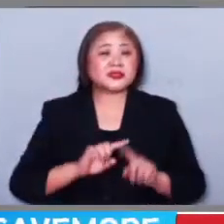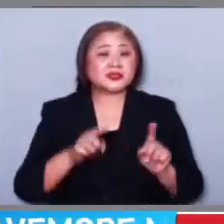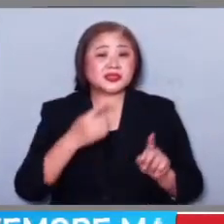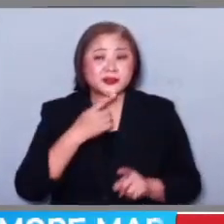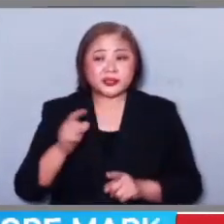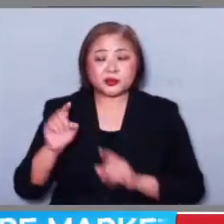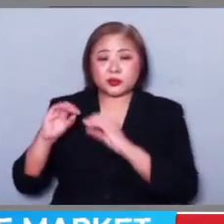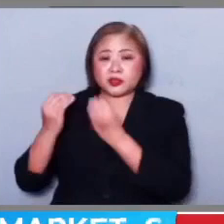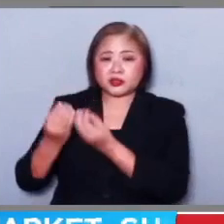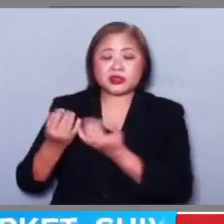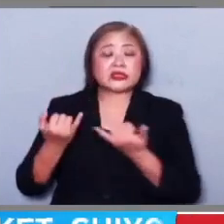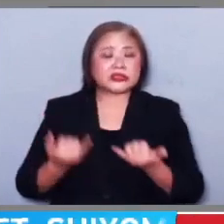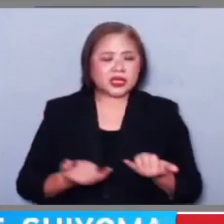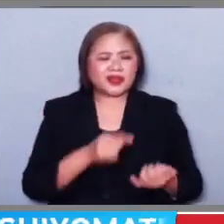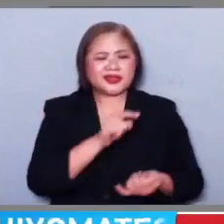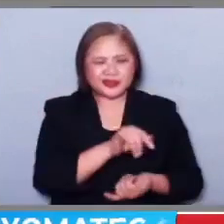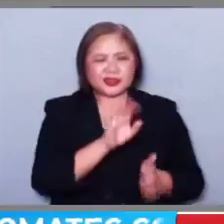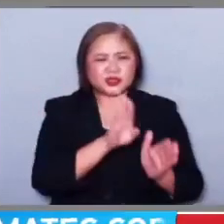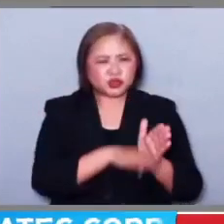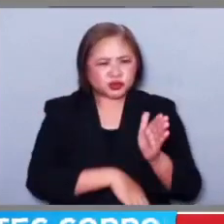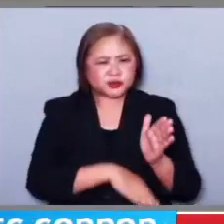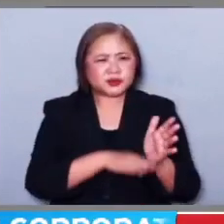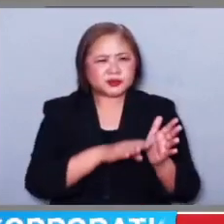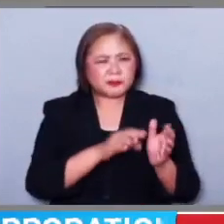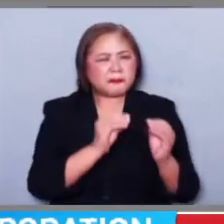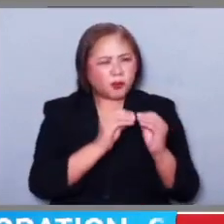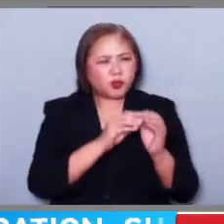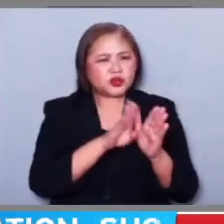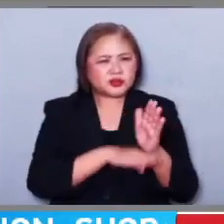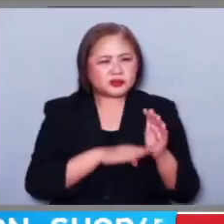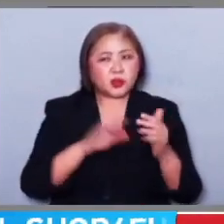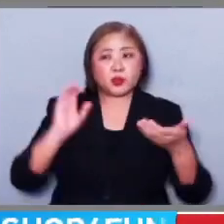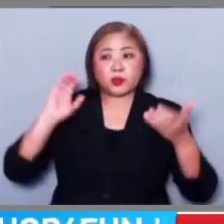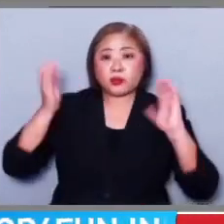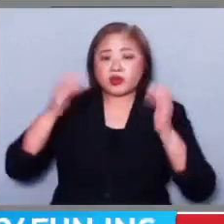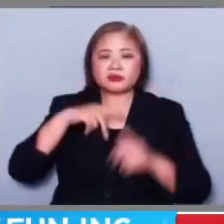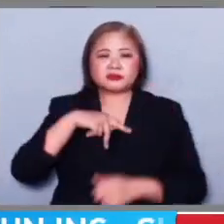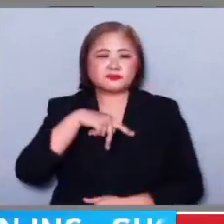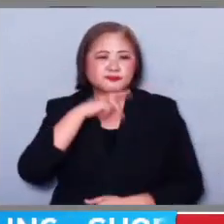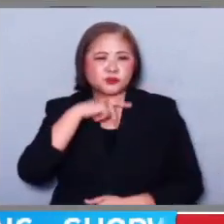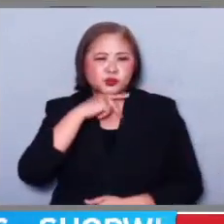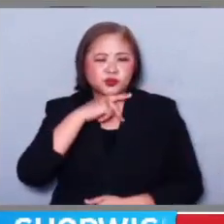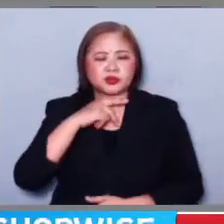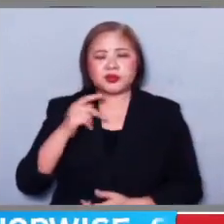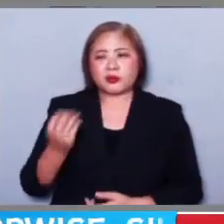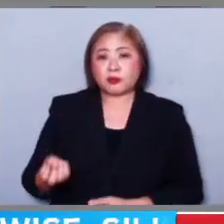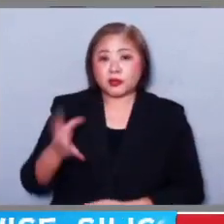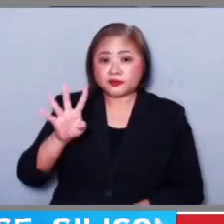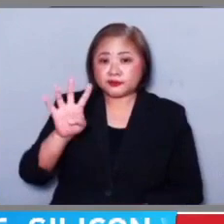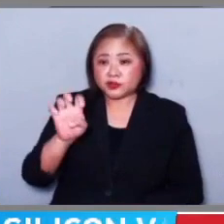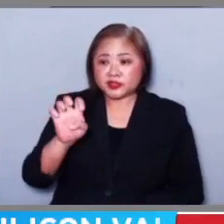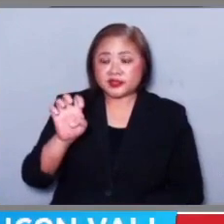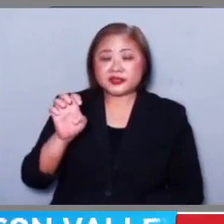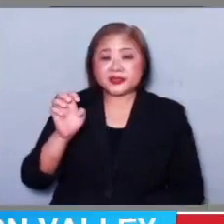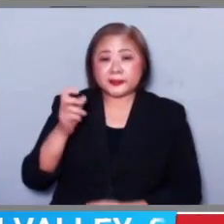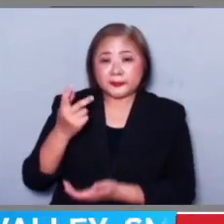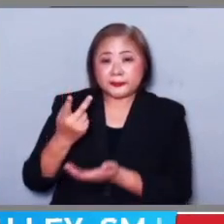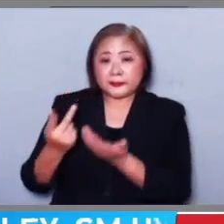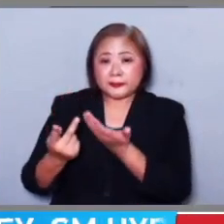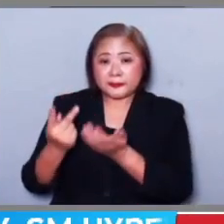pinakamura ngayon na karne kumpara sa baboy na umaabot hanggang 400 pesos kada kilo. Habang ang baka